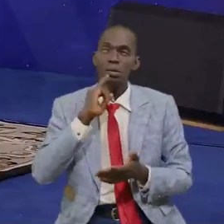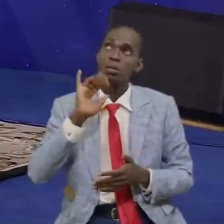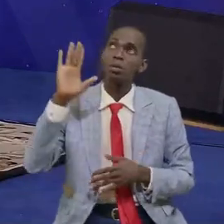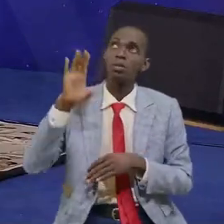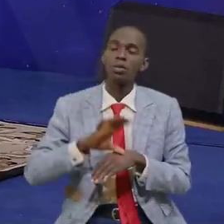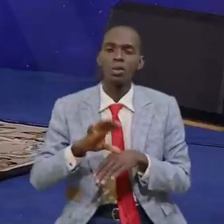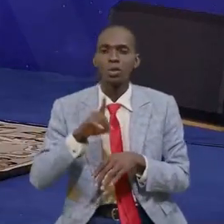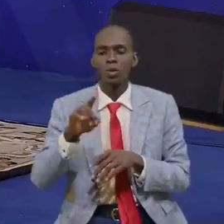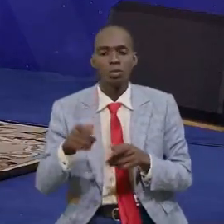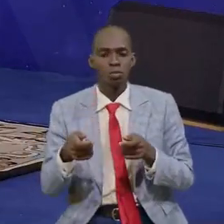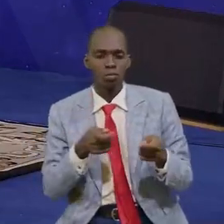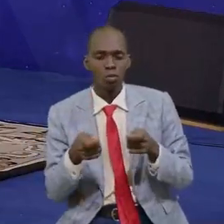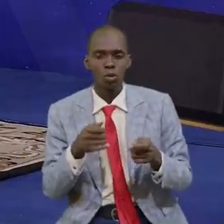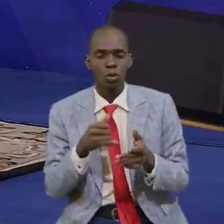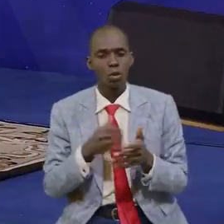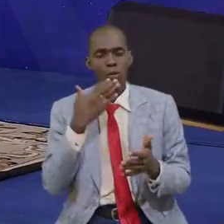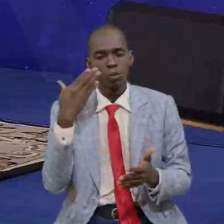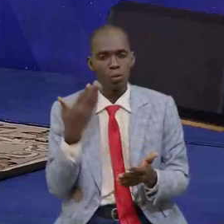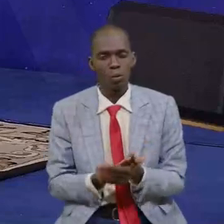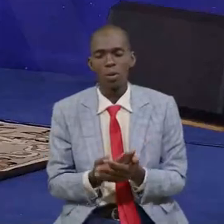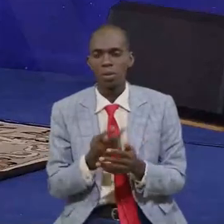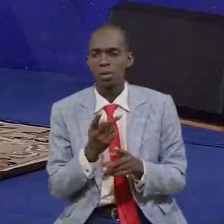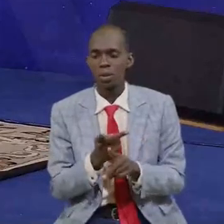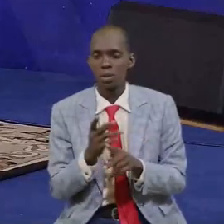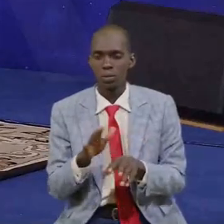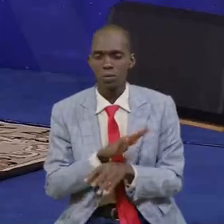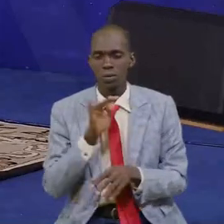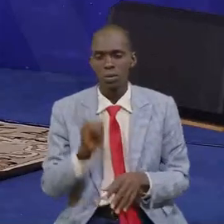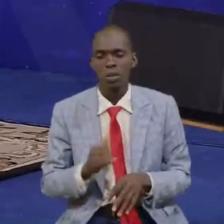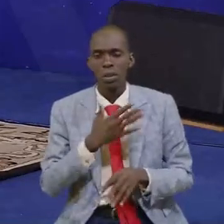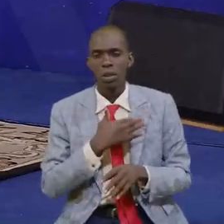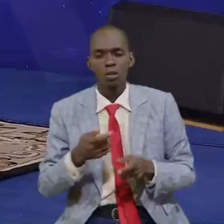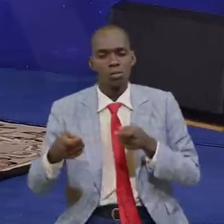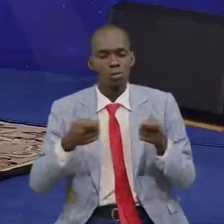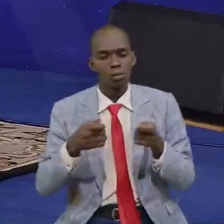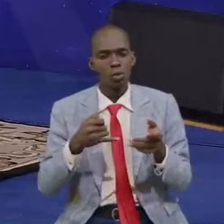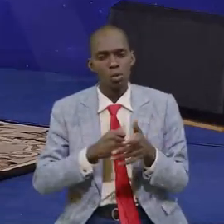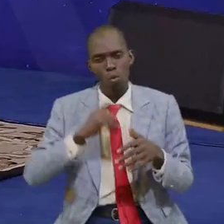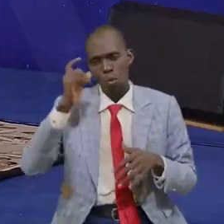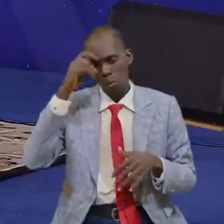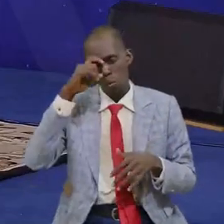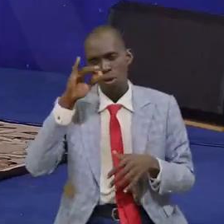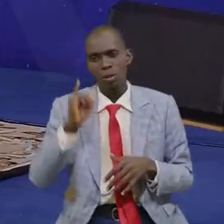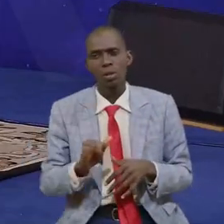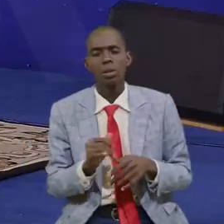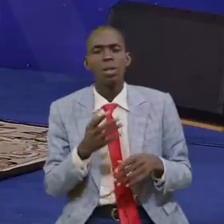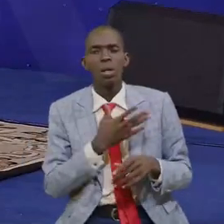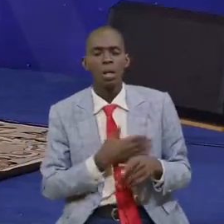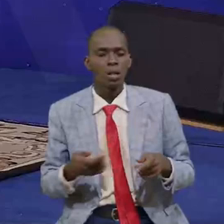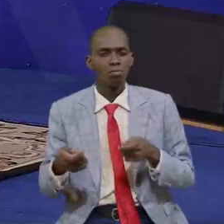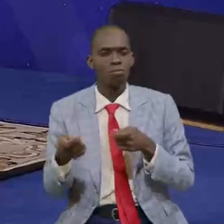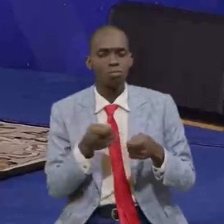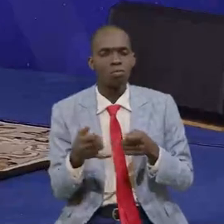façon délicate. Et nous gérons ça avec sagesse. Et nous gérons ça en tant que représentants de